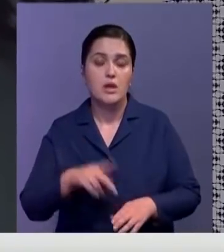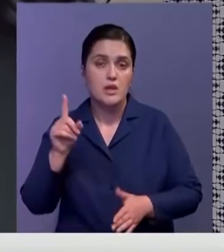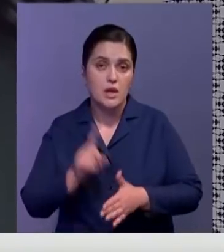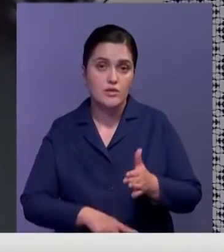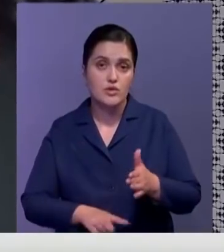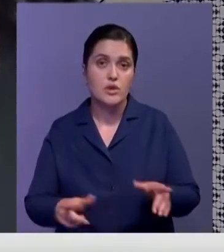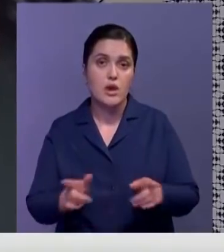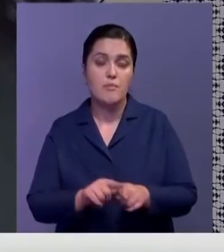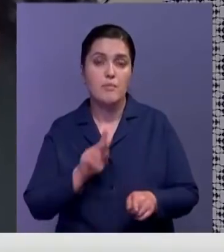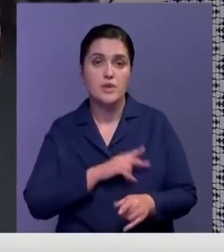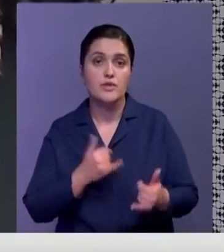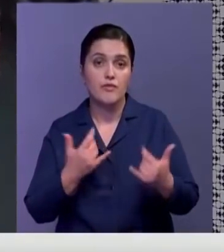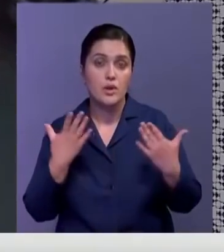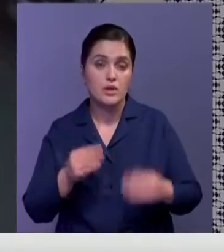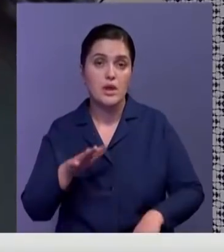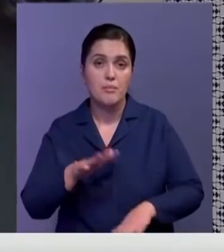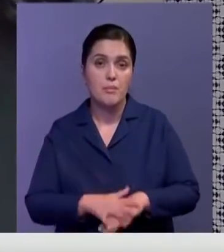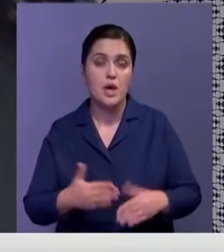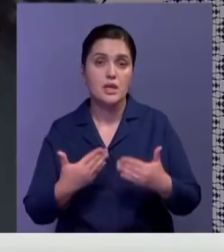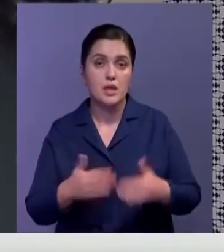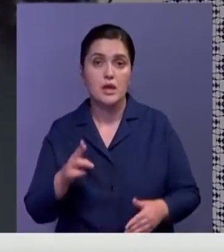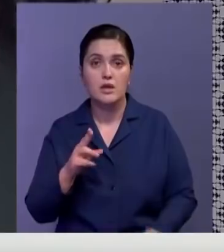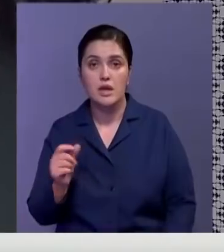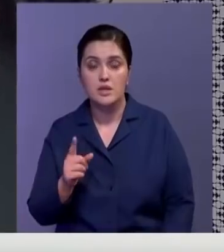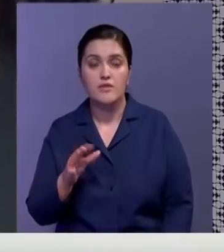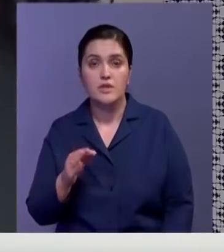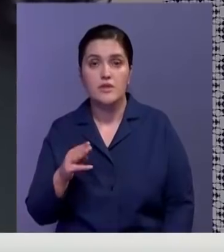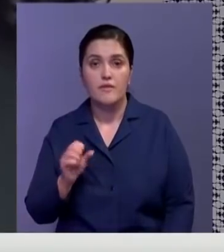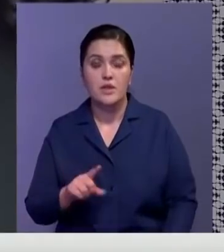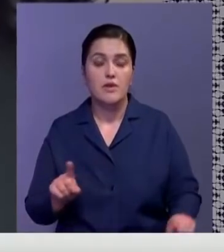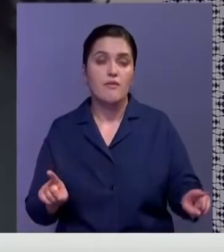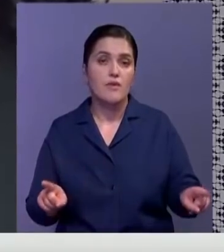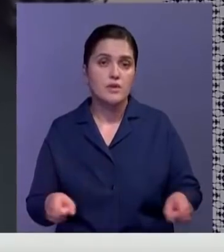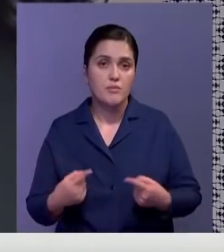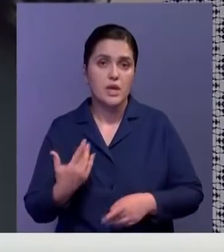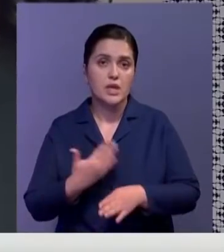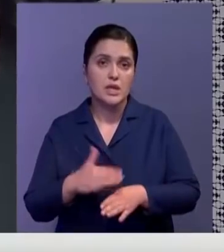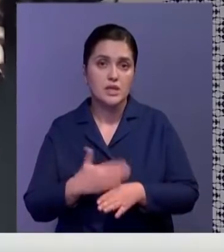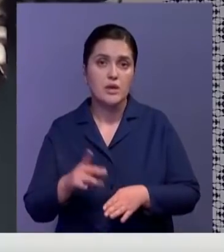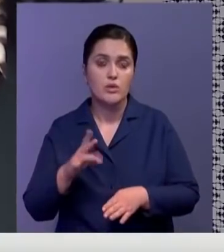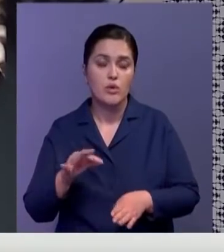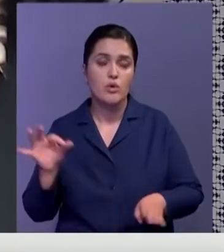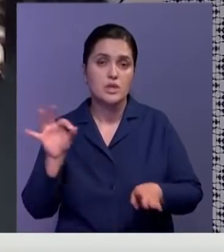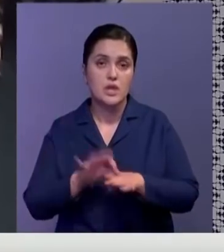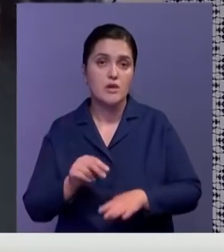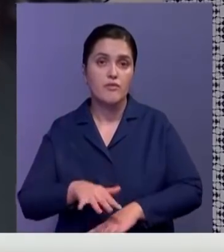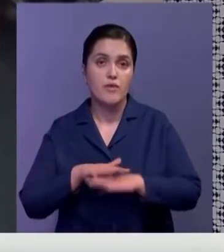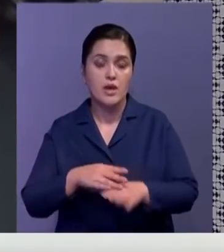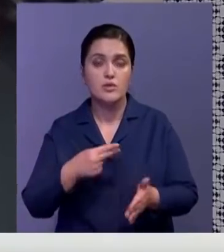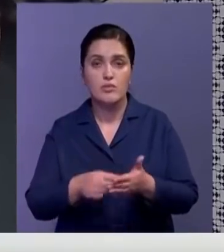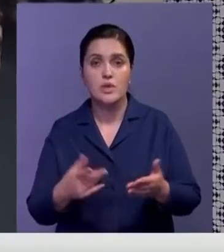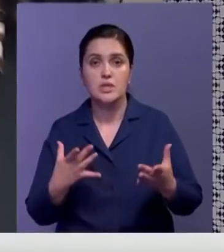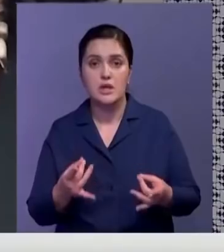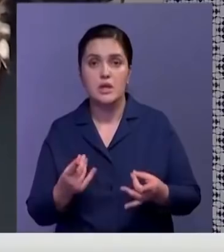отношения. На сегодняшний день в банке открыта для «Казфосфат» возобновляемая кредитная линия. Цель финансирования – это закуп сырья